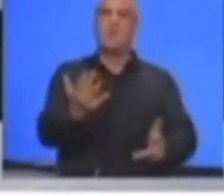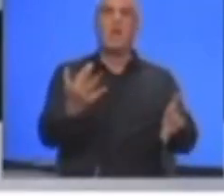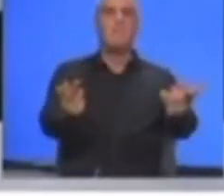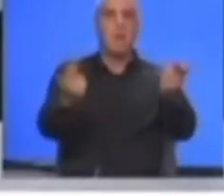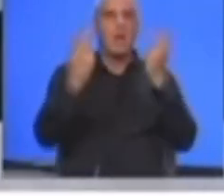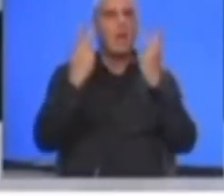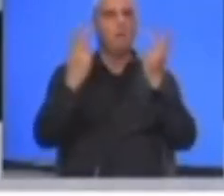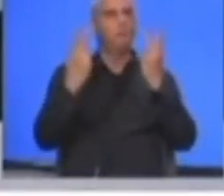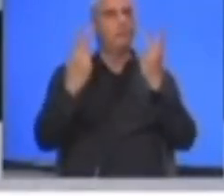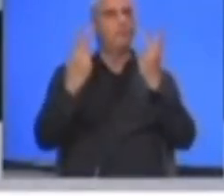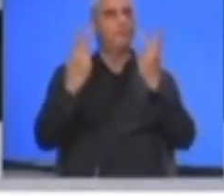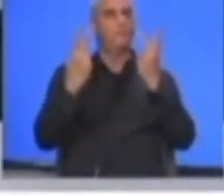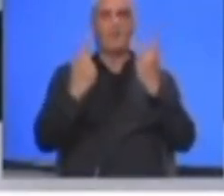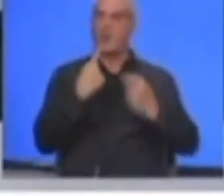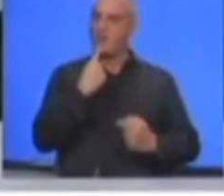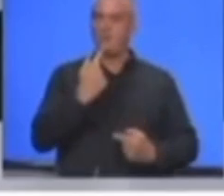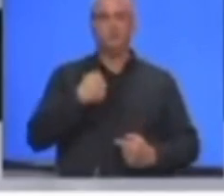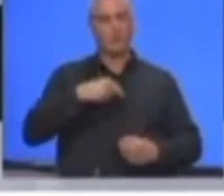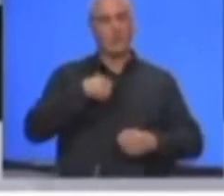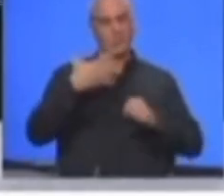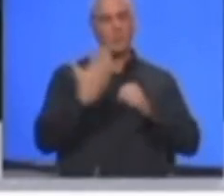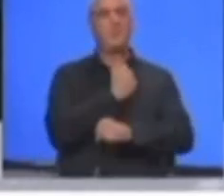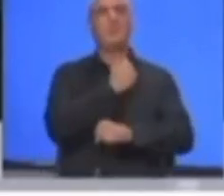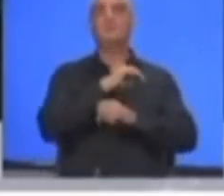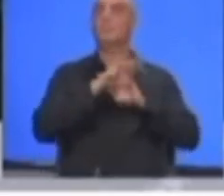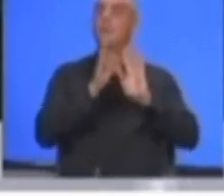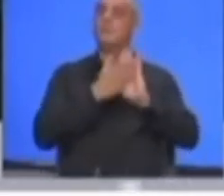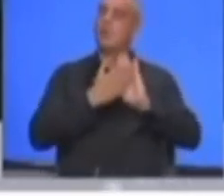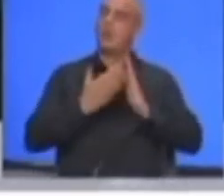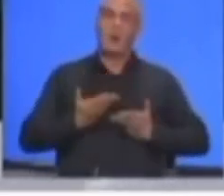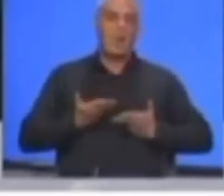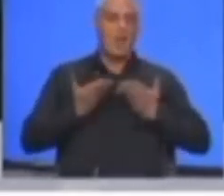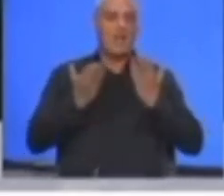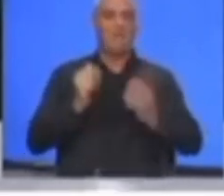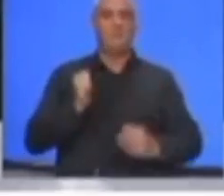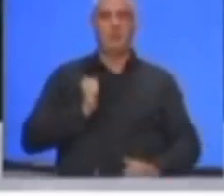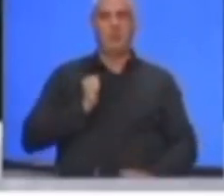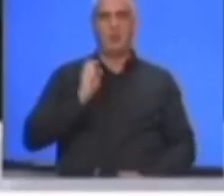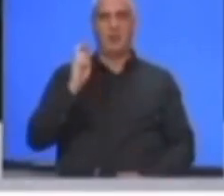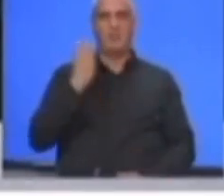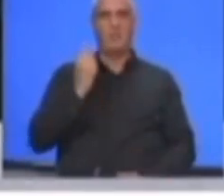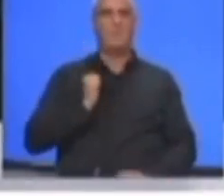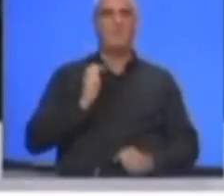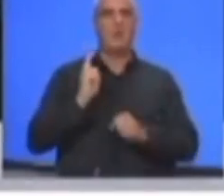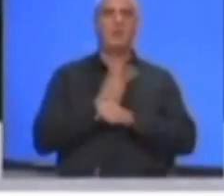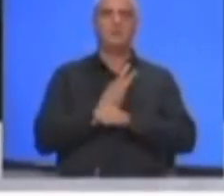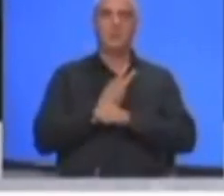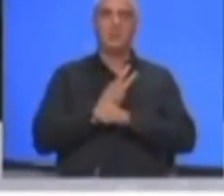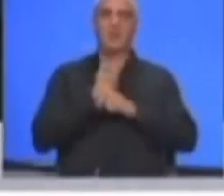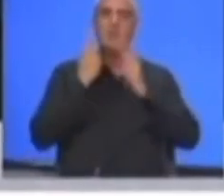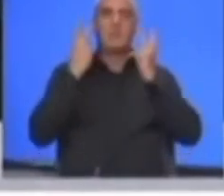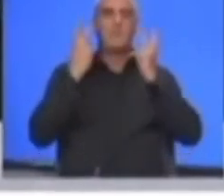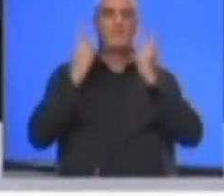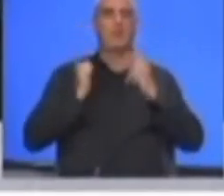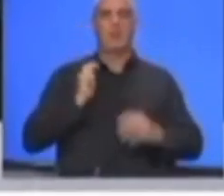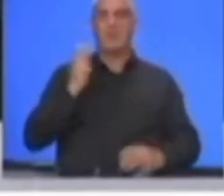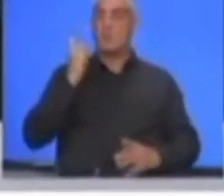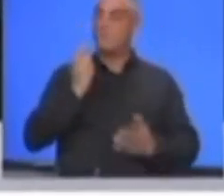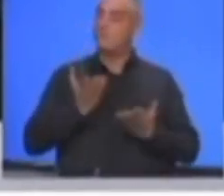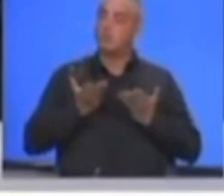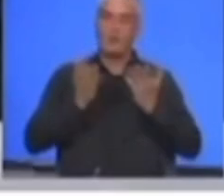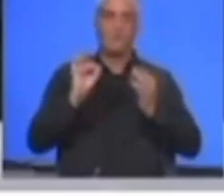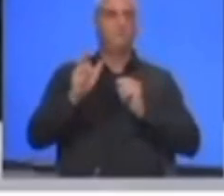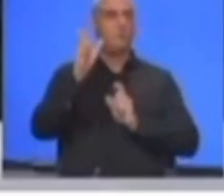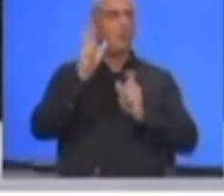חשוב להגיד שאנחנו מנצחים בו. עם כל ההקרבה של חיילי המילואים והסדיר, אבל בעיקר המילואים, ויש הקרבה של